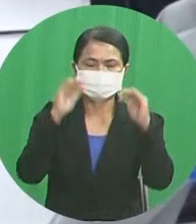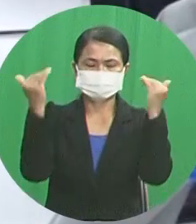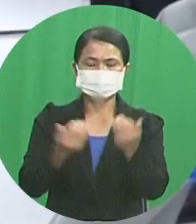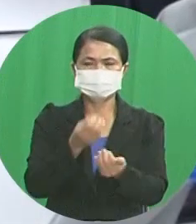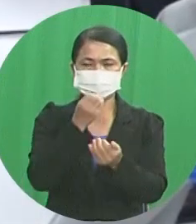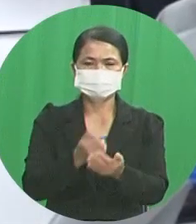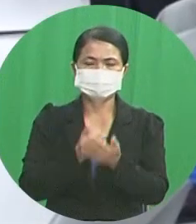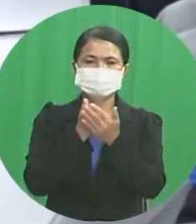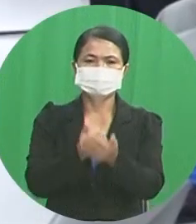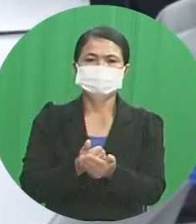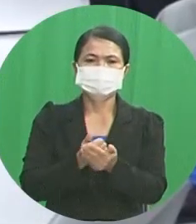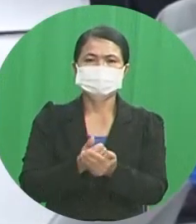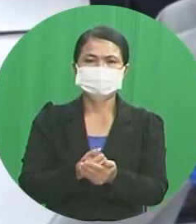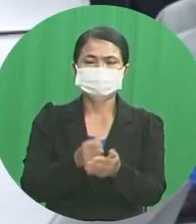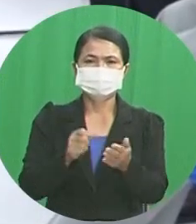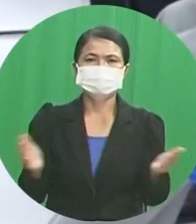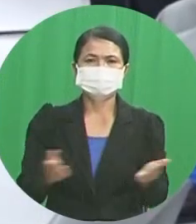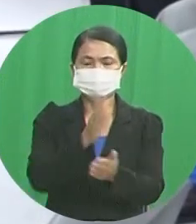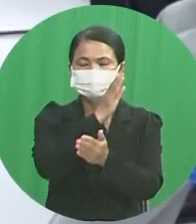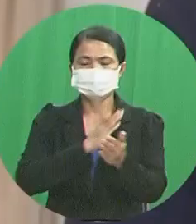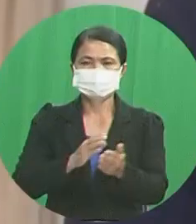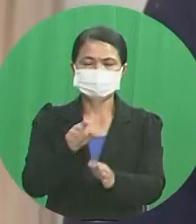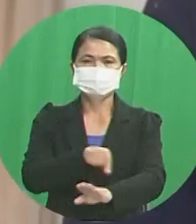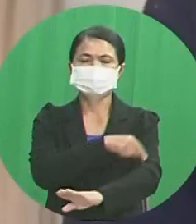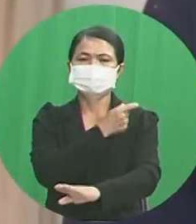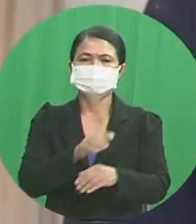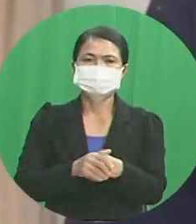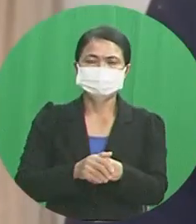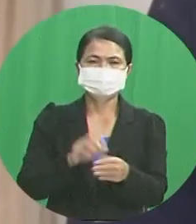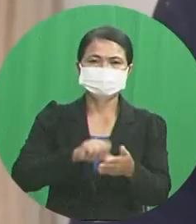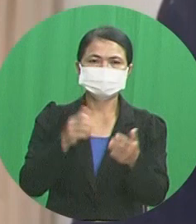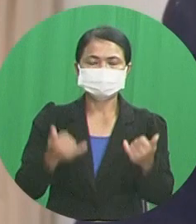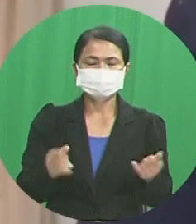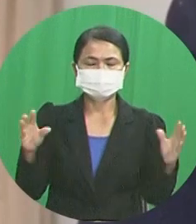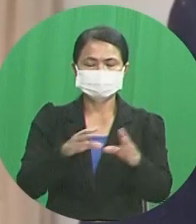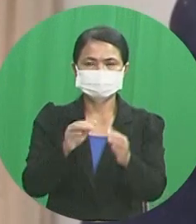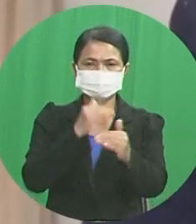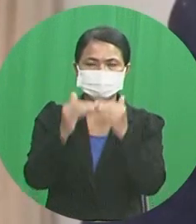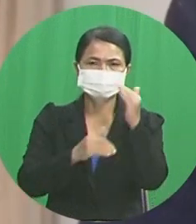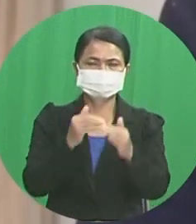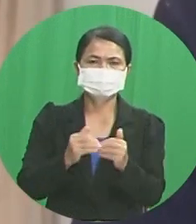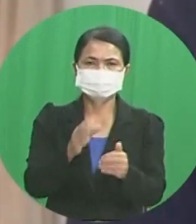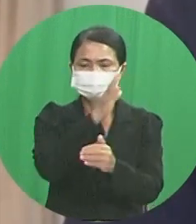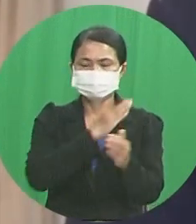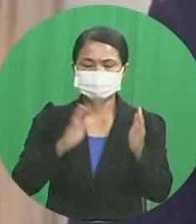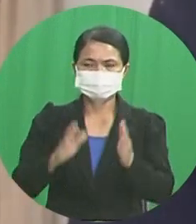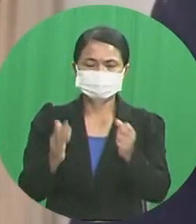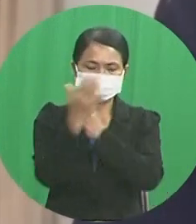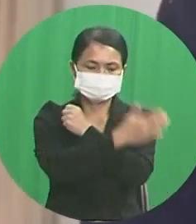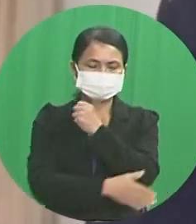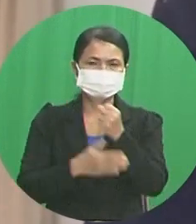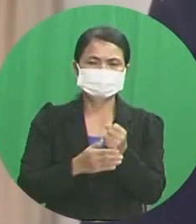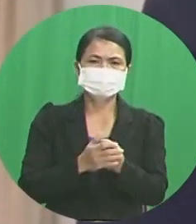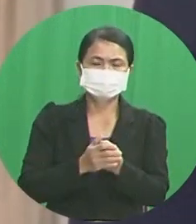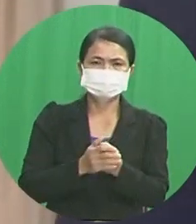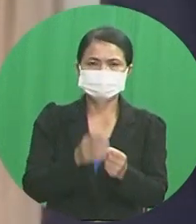ពអាហារូបត្ថម្ភនិងលើកកម្ពស់កសិកម្មប្រកបដោយចីរភាពក្នុងន័យនេះក្រុមប្រឹក្សាស្ដារអភិវឌ្ឍវិស័យកសិកម្មនិងជលផលដែល